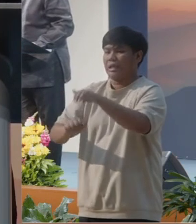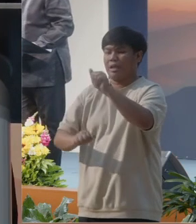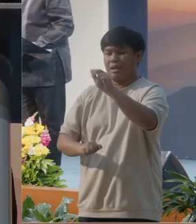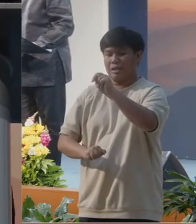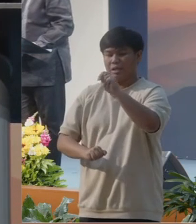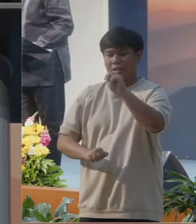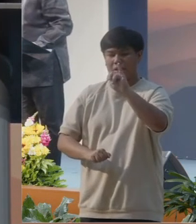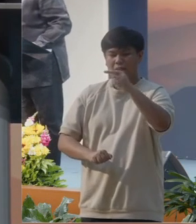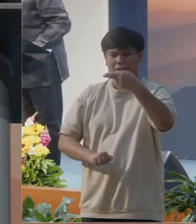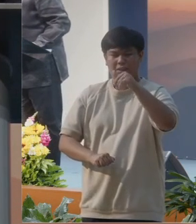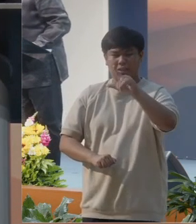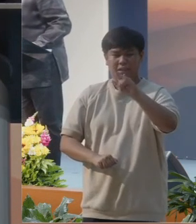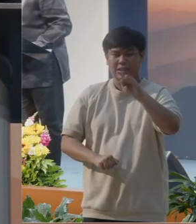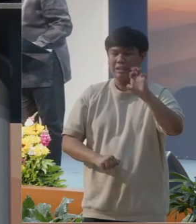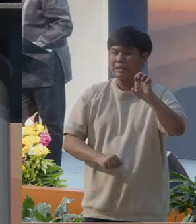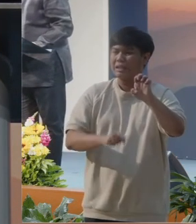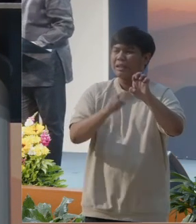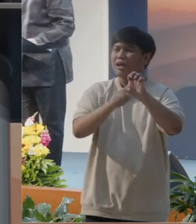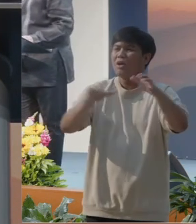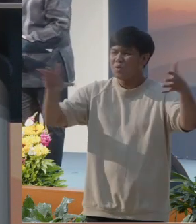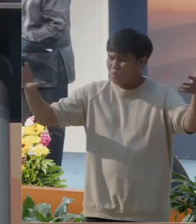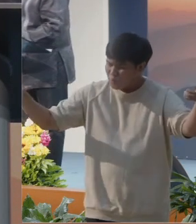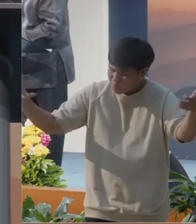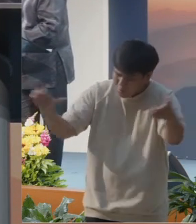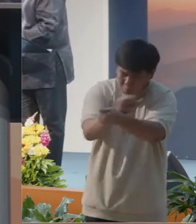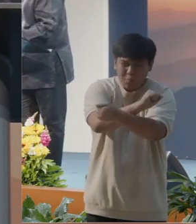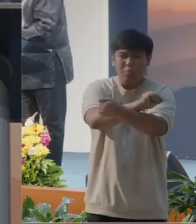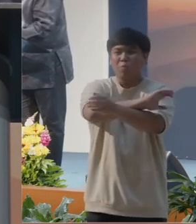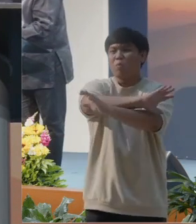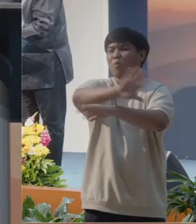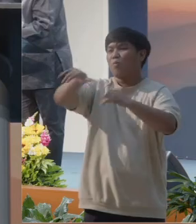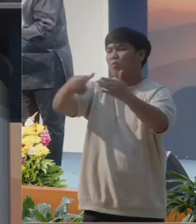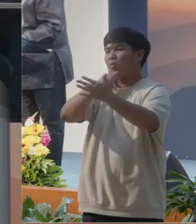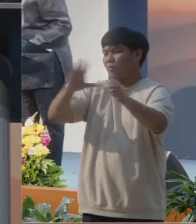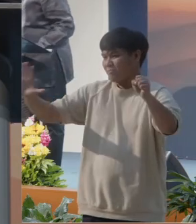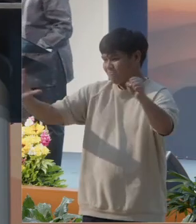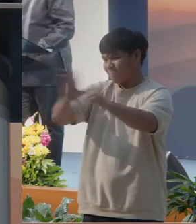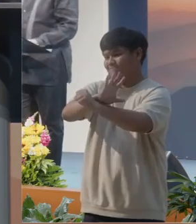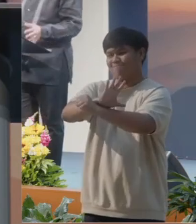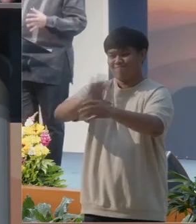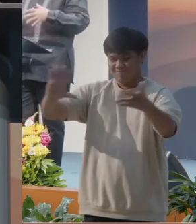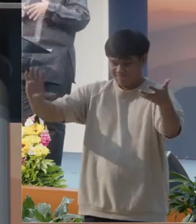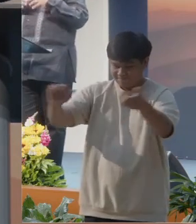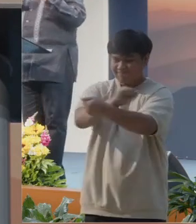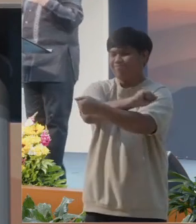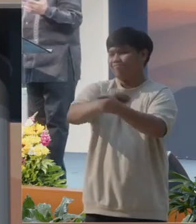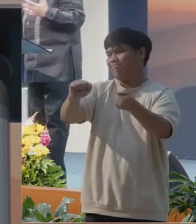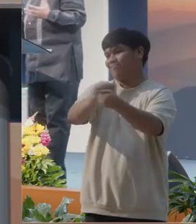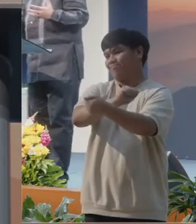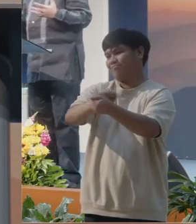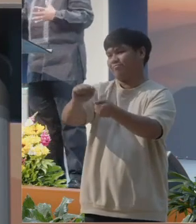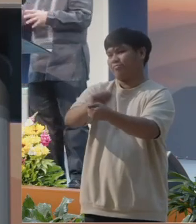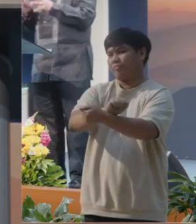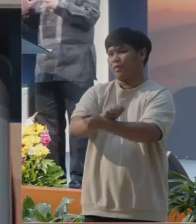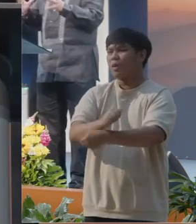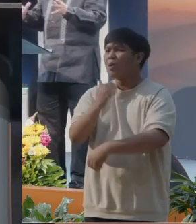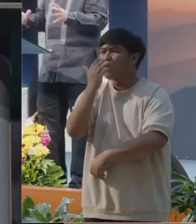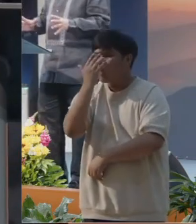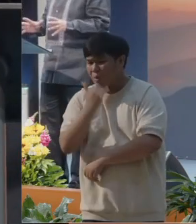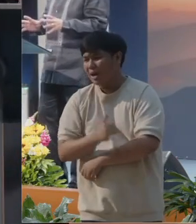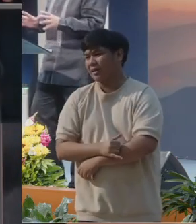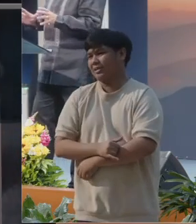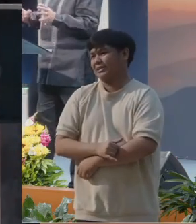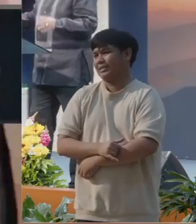annihilate, ubusin ang bawat isa. Mayroon lang po akong gustong bigyang pansin dito